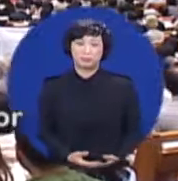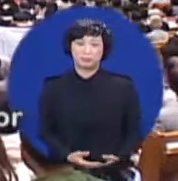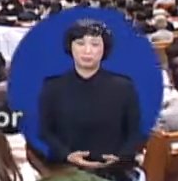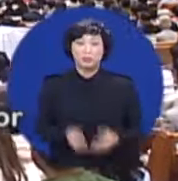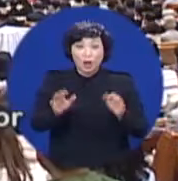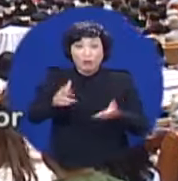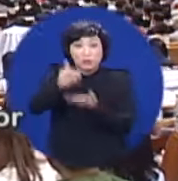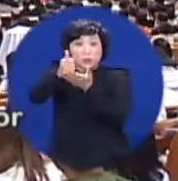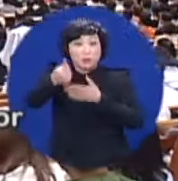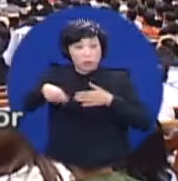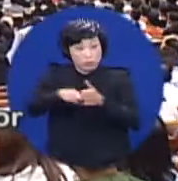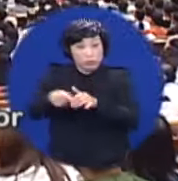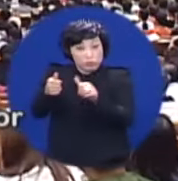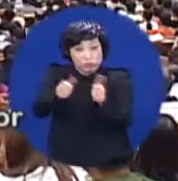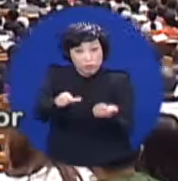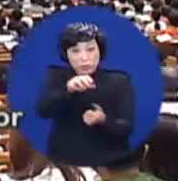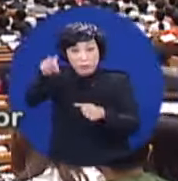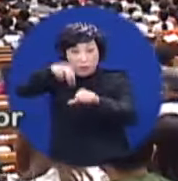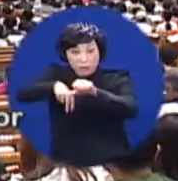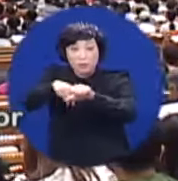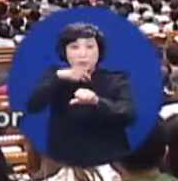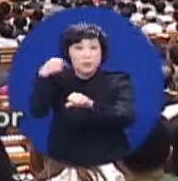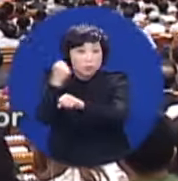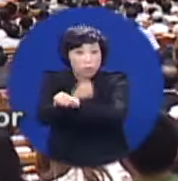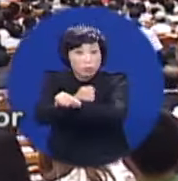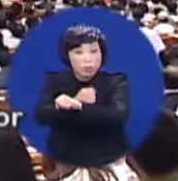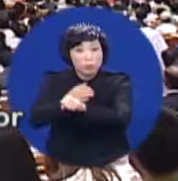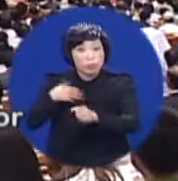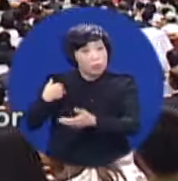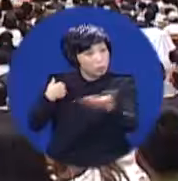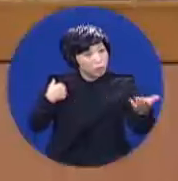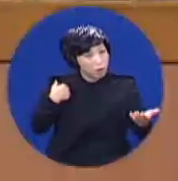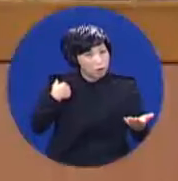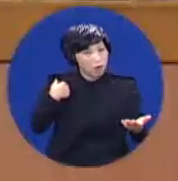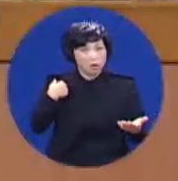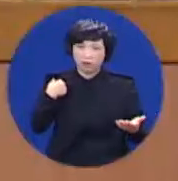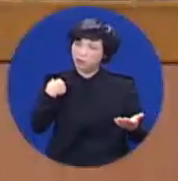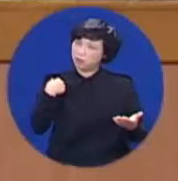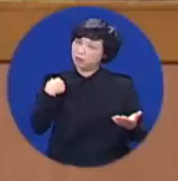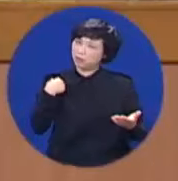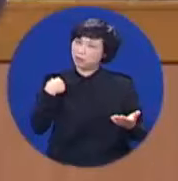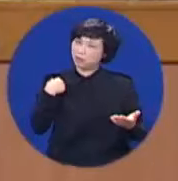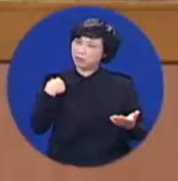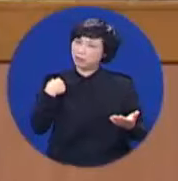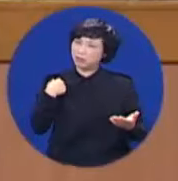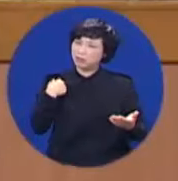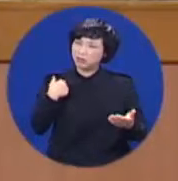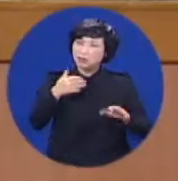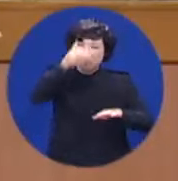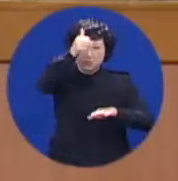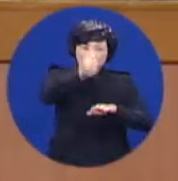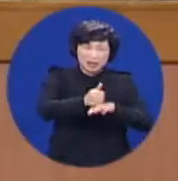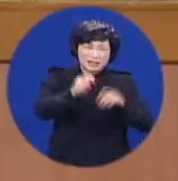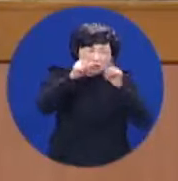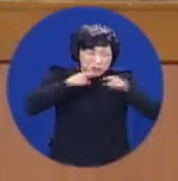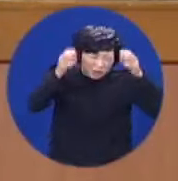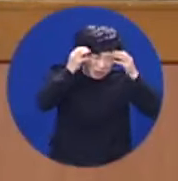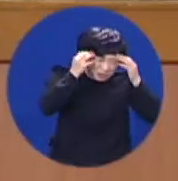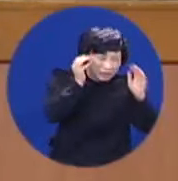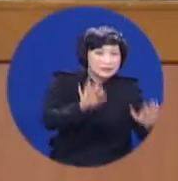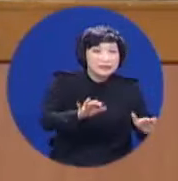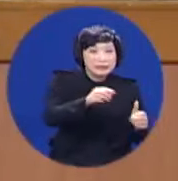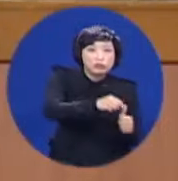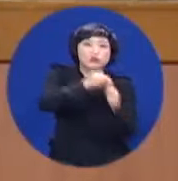주님이 나를 위해 죽으신 십자가의 피의 공로를 모르는 사람은 내가 처절한 지옥의 고통에서